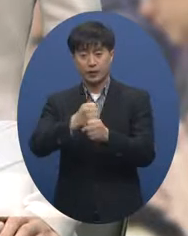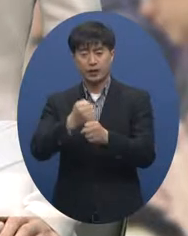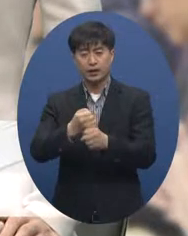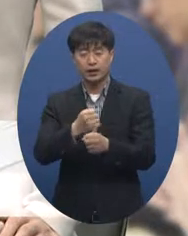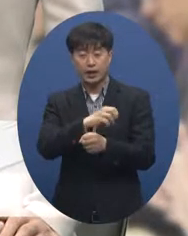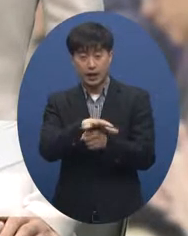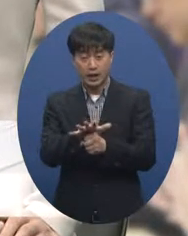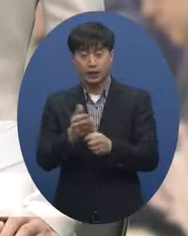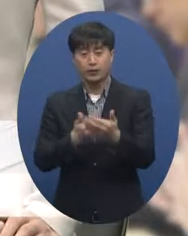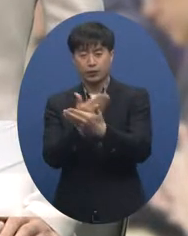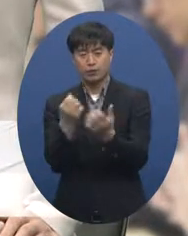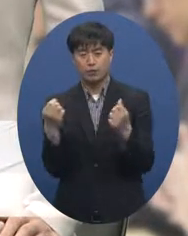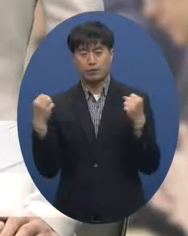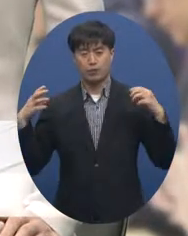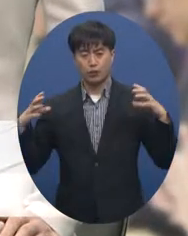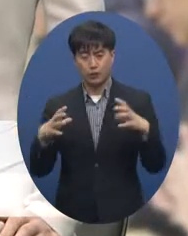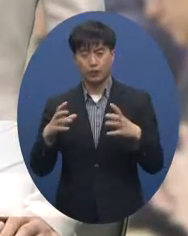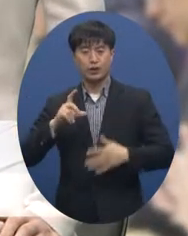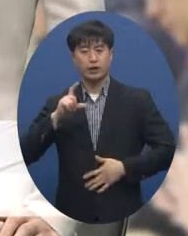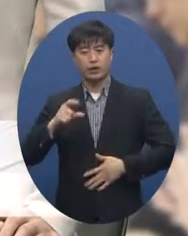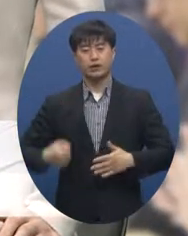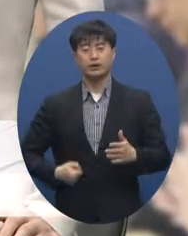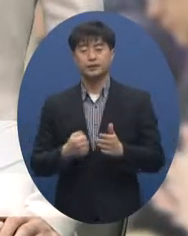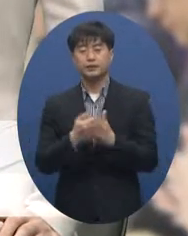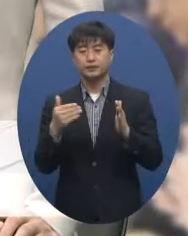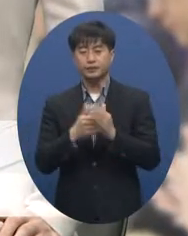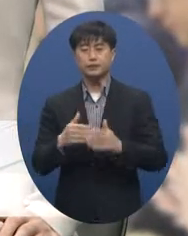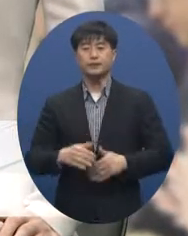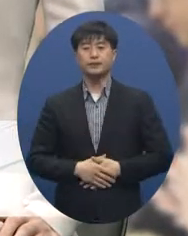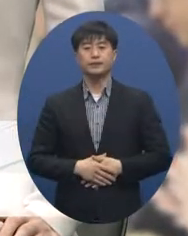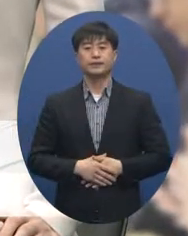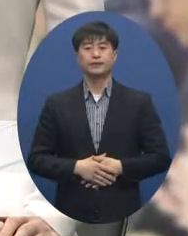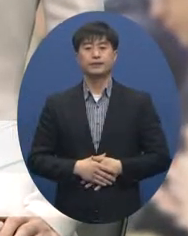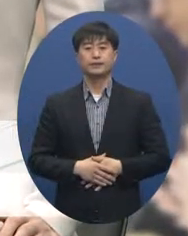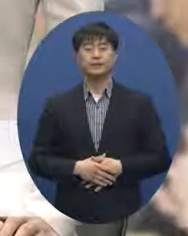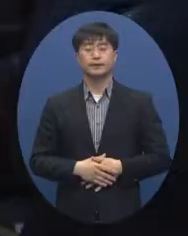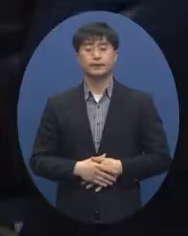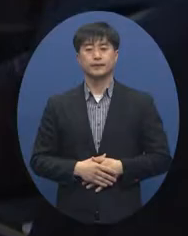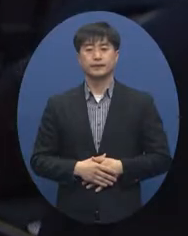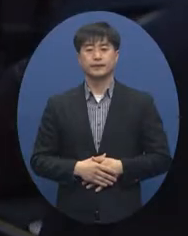교류 협력을 더 강화하기로 했습니다. 최창순 기자의 보도입니다.